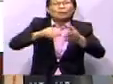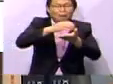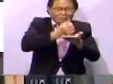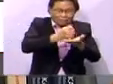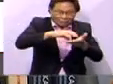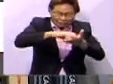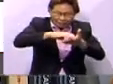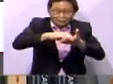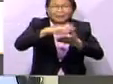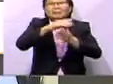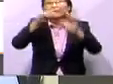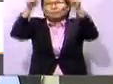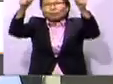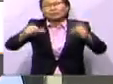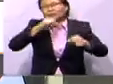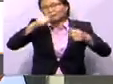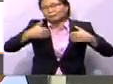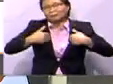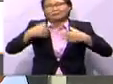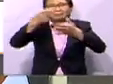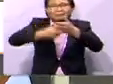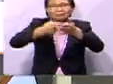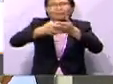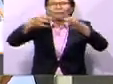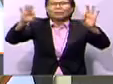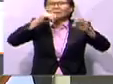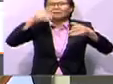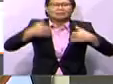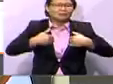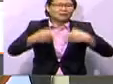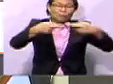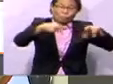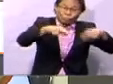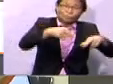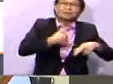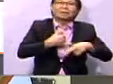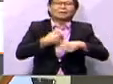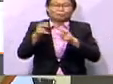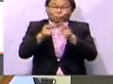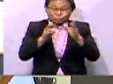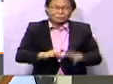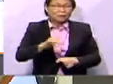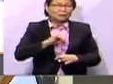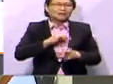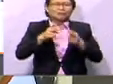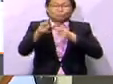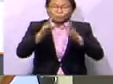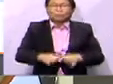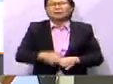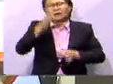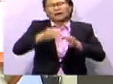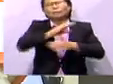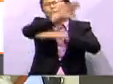imbasan dan poster. Sebagai seorang runcit dan juga pengguna lah amnya, kalau boleh bahan